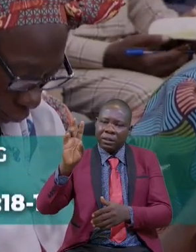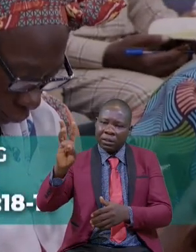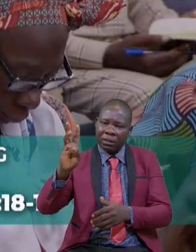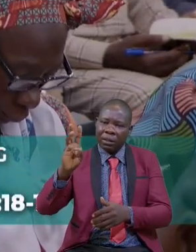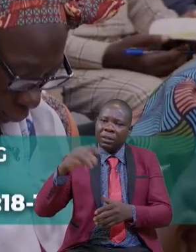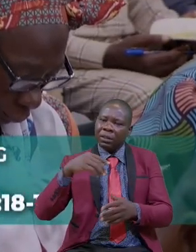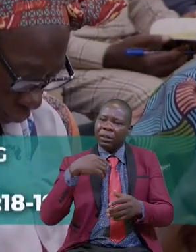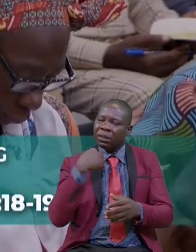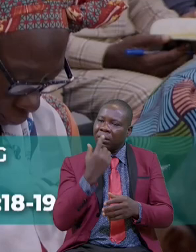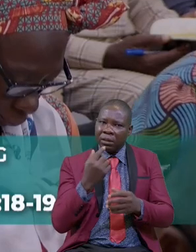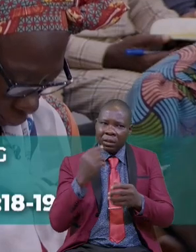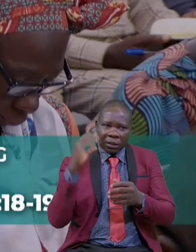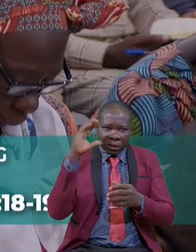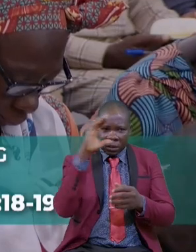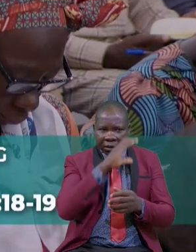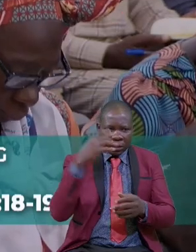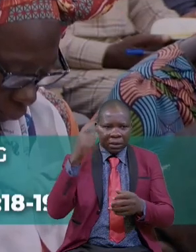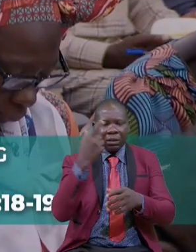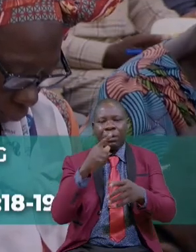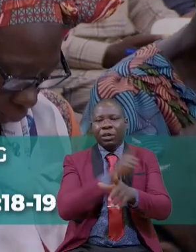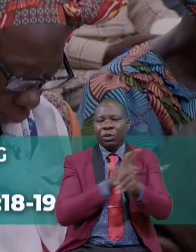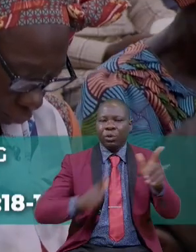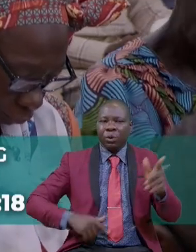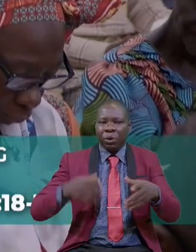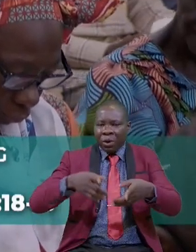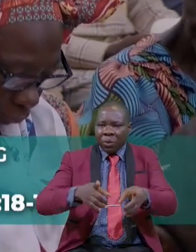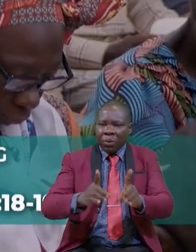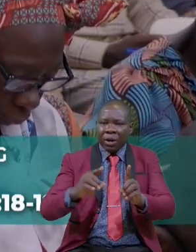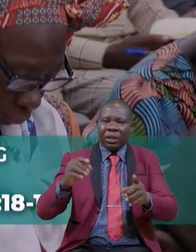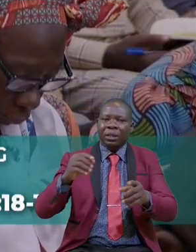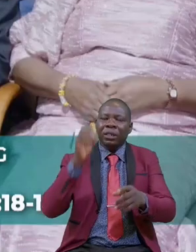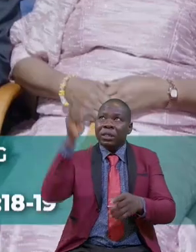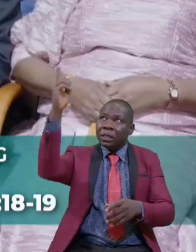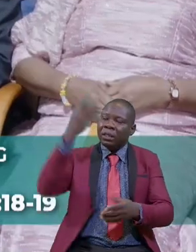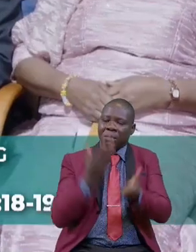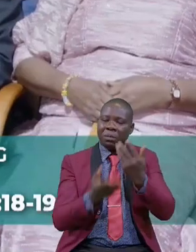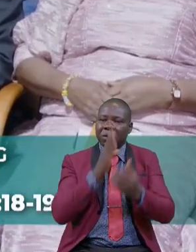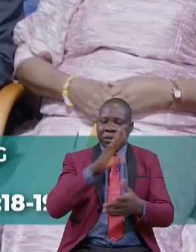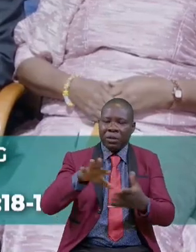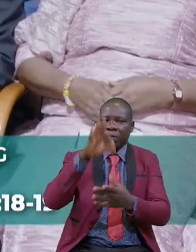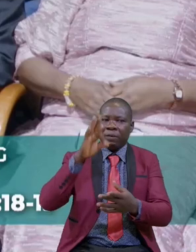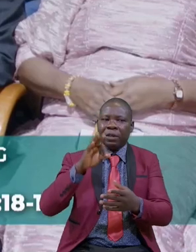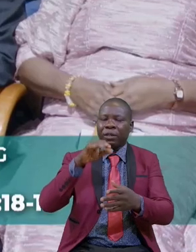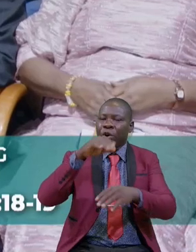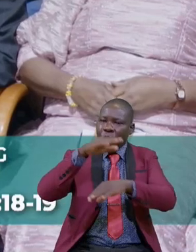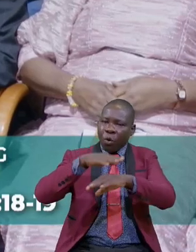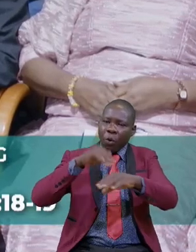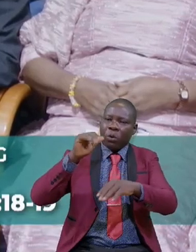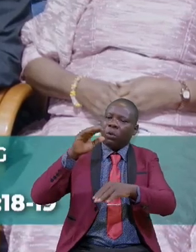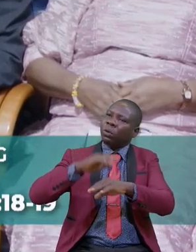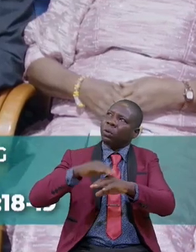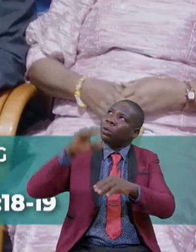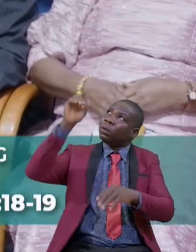trouve. Invoquez-le tandis qu'il est prêt. Verset 7 dit que le